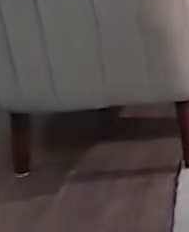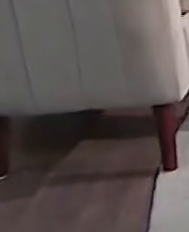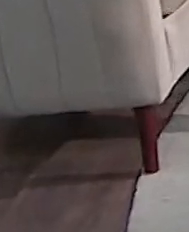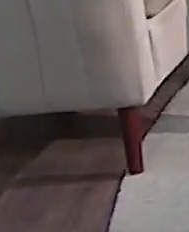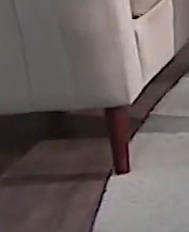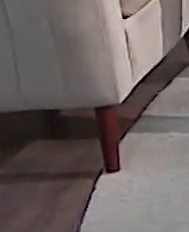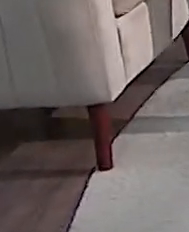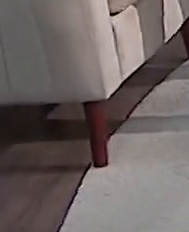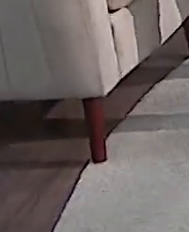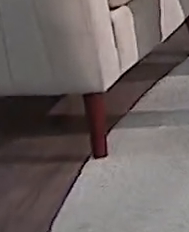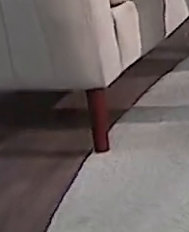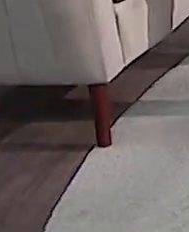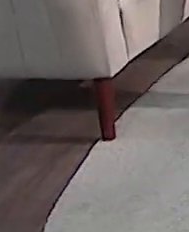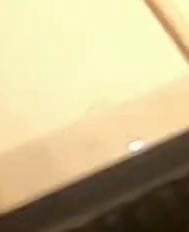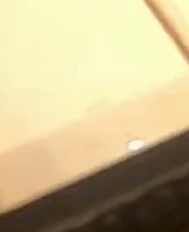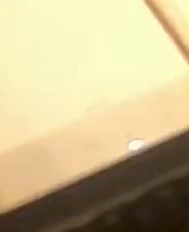بيحسدوا فيا